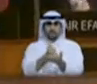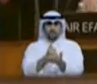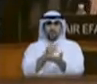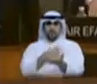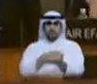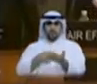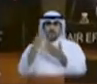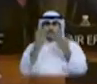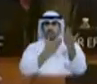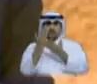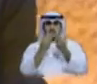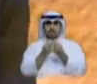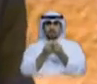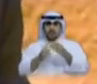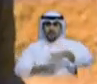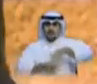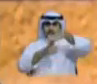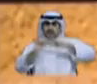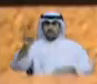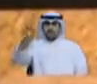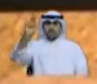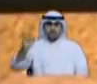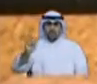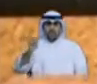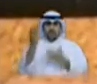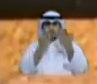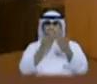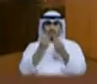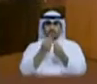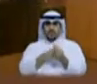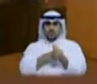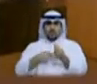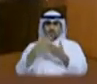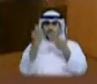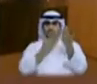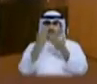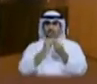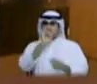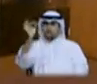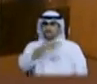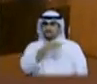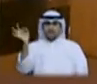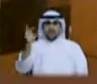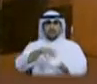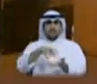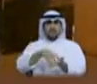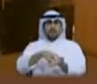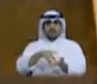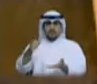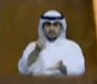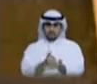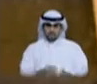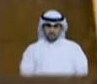كل من المديرة العامة لليونسكو أرينا بوكوفا ووزيرة التربية والتعليم العالي الفرنسية نجاة فالو